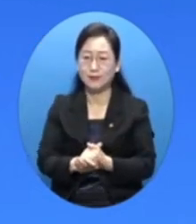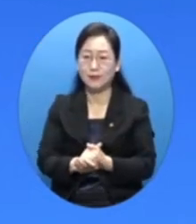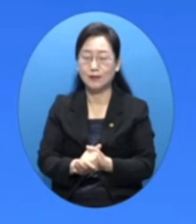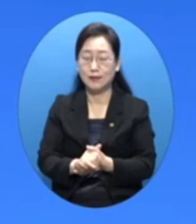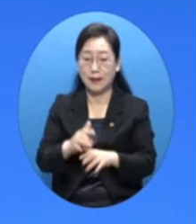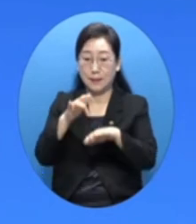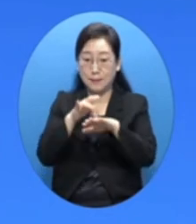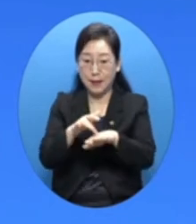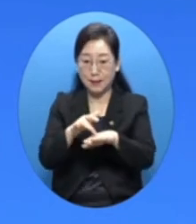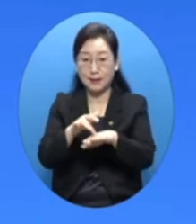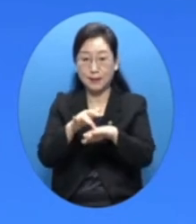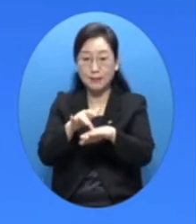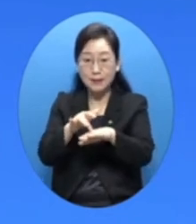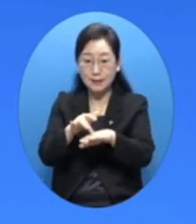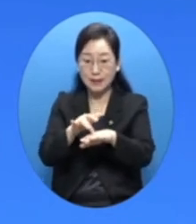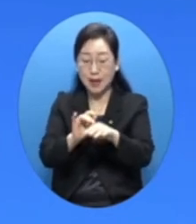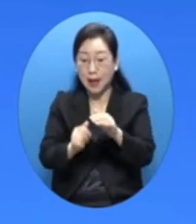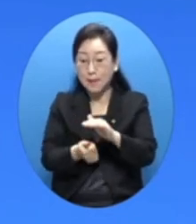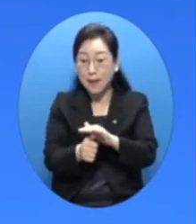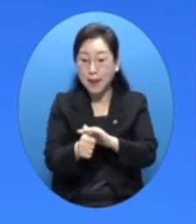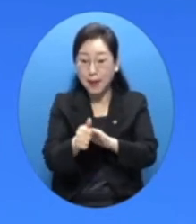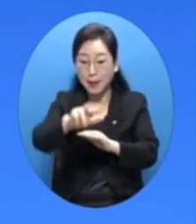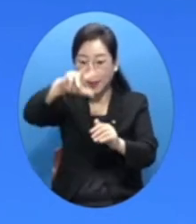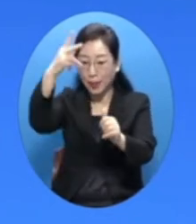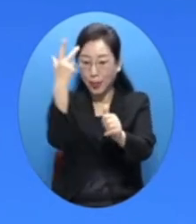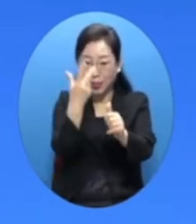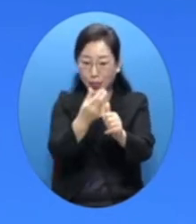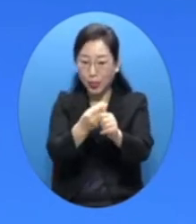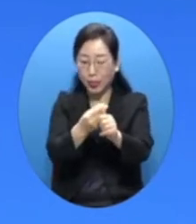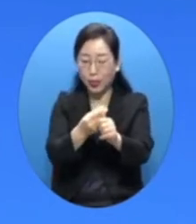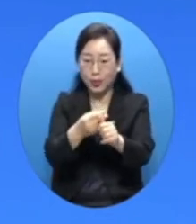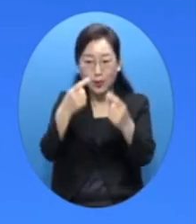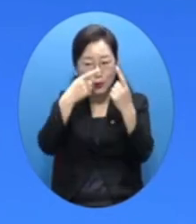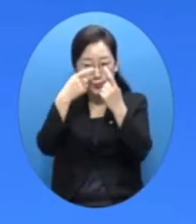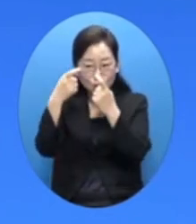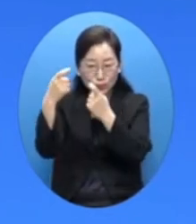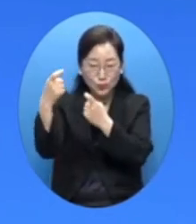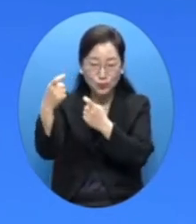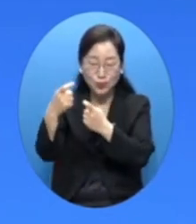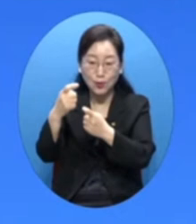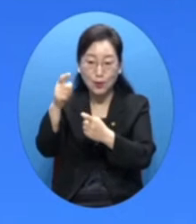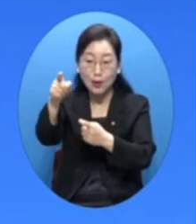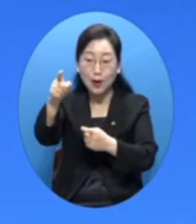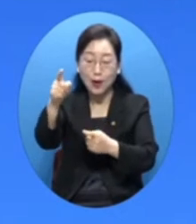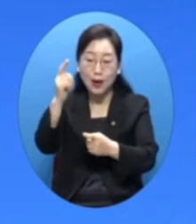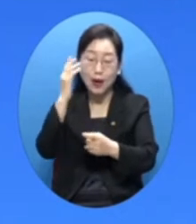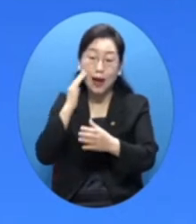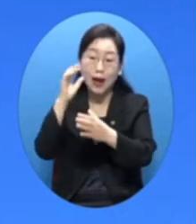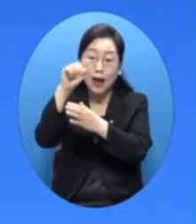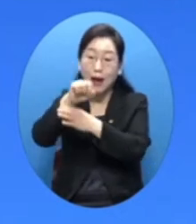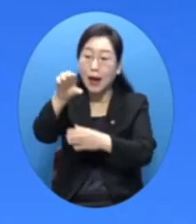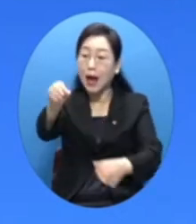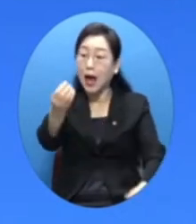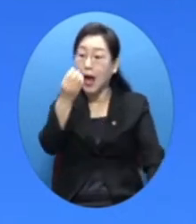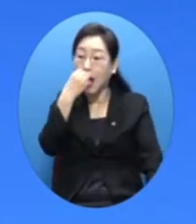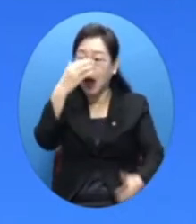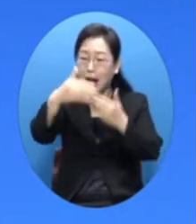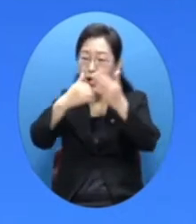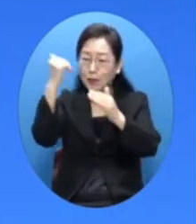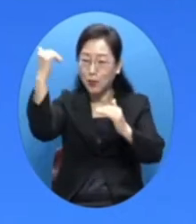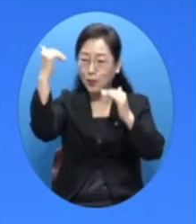사탄이 뱀의 형상을 입고 들어와서 유혹을 한 것입니다. 선악과를 먹으면 하나님처럼 되리라, 하나님과